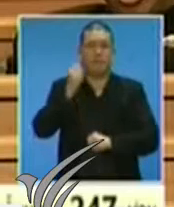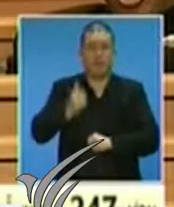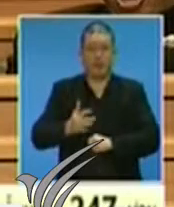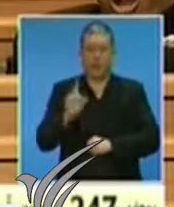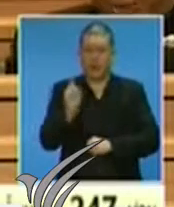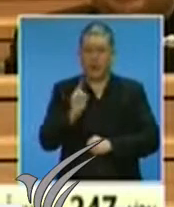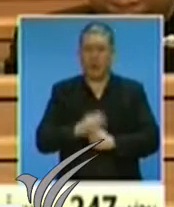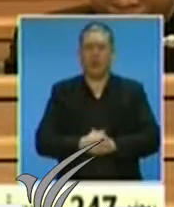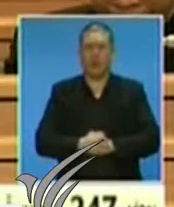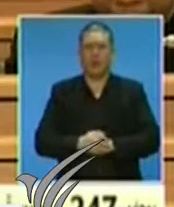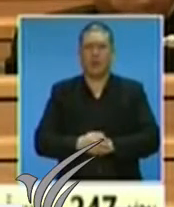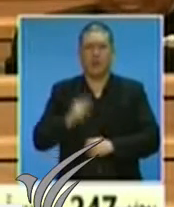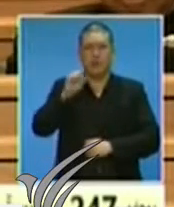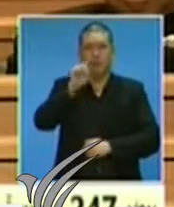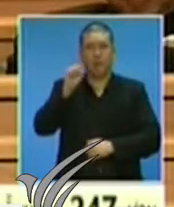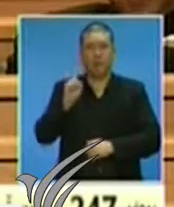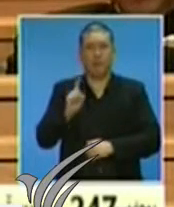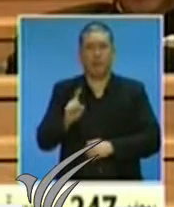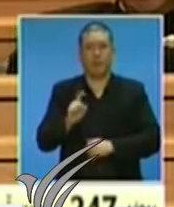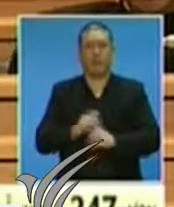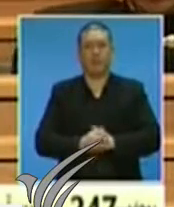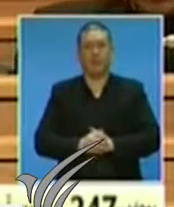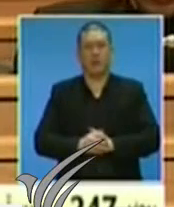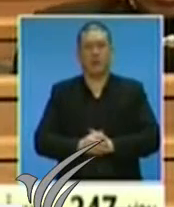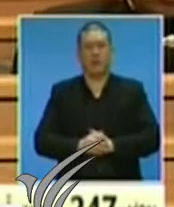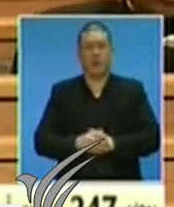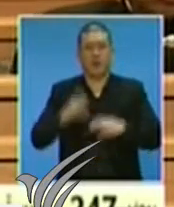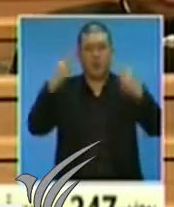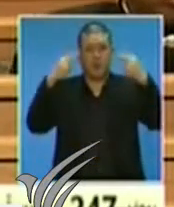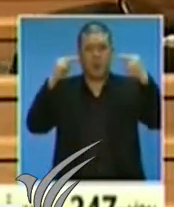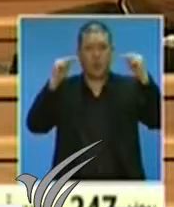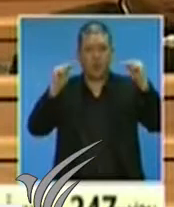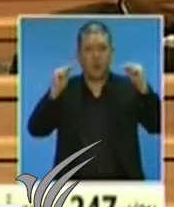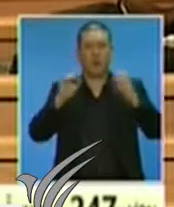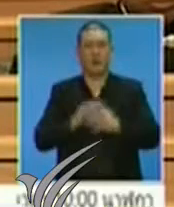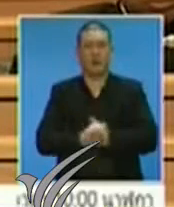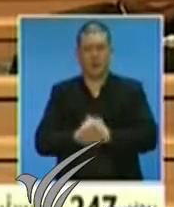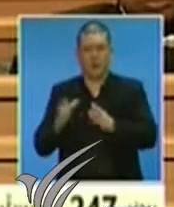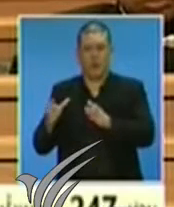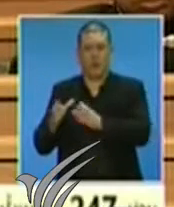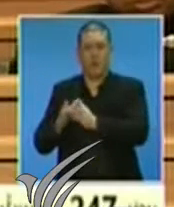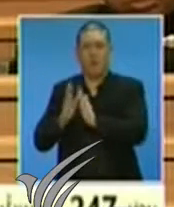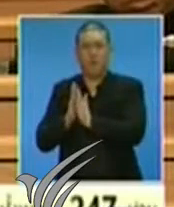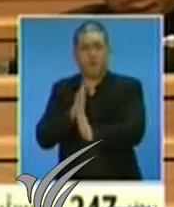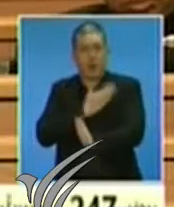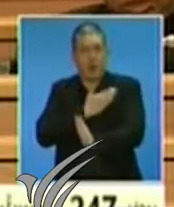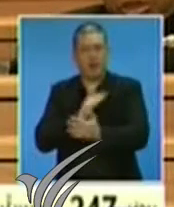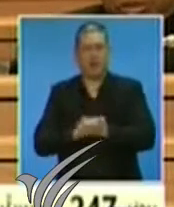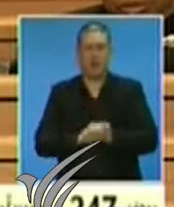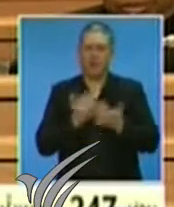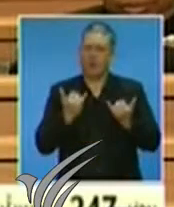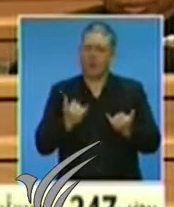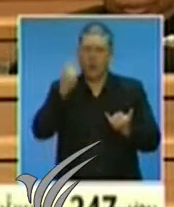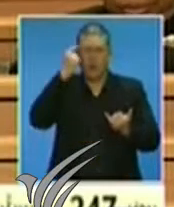ำถามว่าระหว่างพระท่านนายกรัฐมนตรีและมหาเถรสมาคมใครจะเป็นคนดำริในการเส